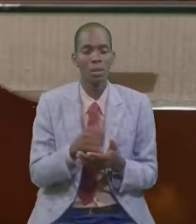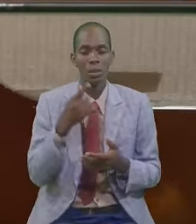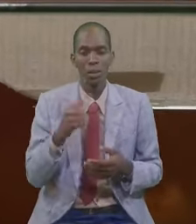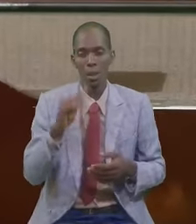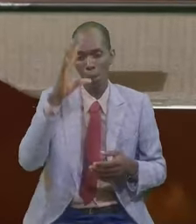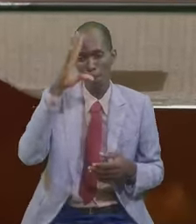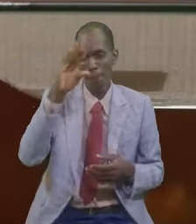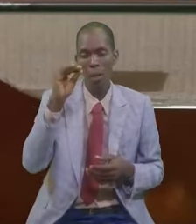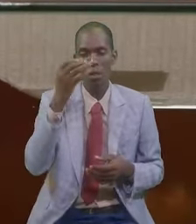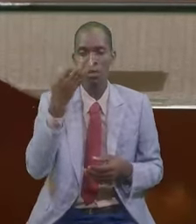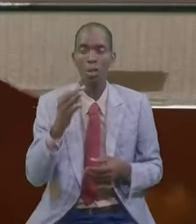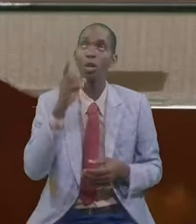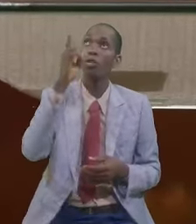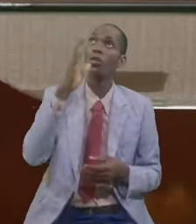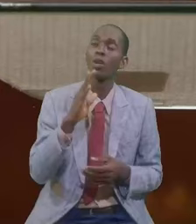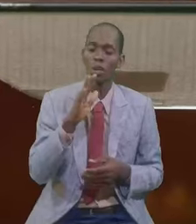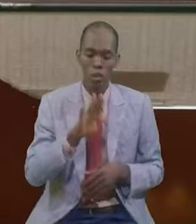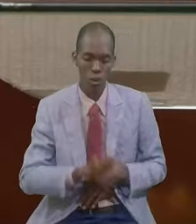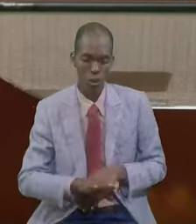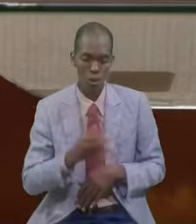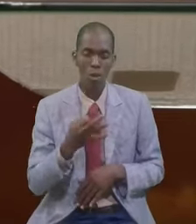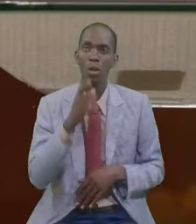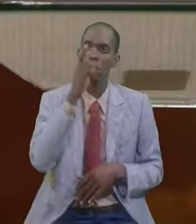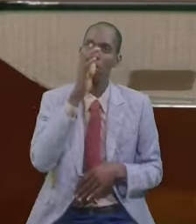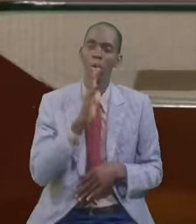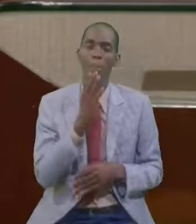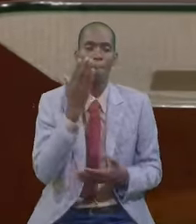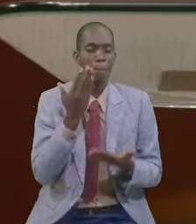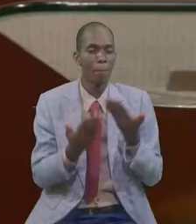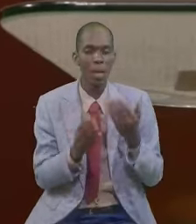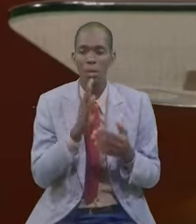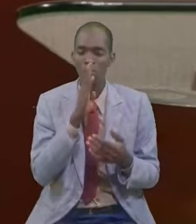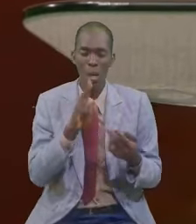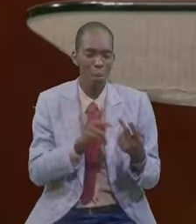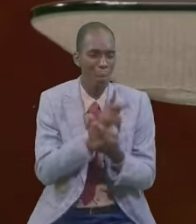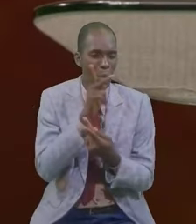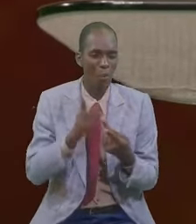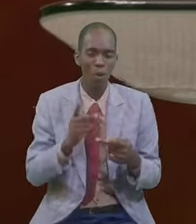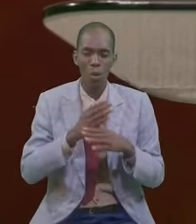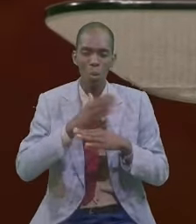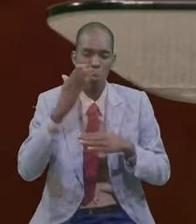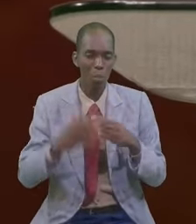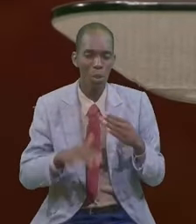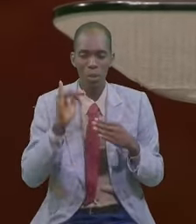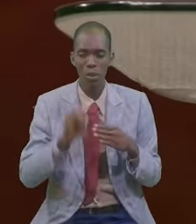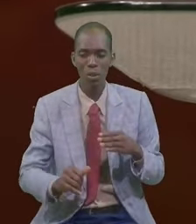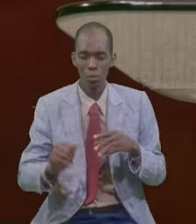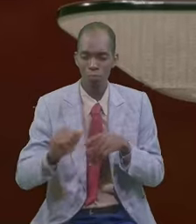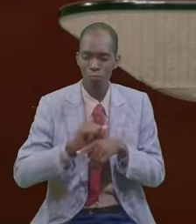afin que l'homme de Dieu, l'enfant de Dieu, soit accompli et propre à